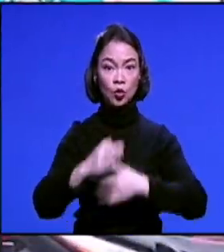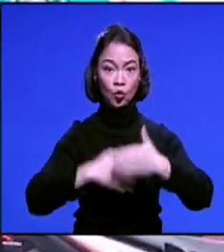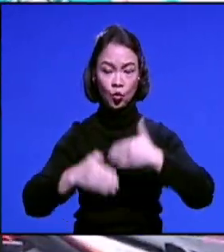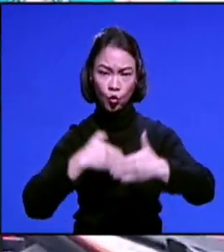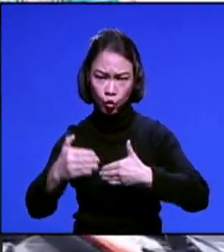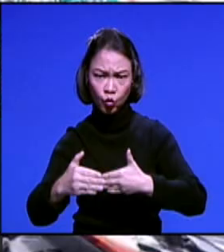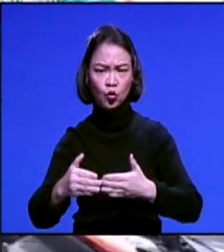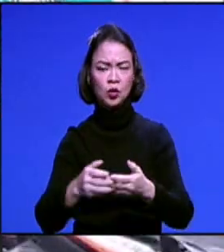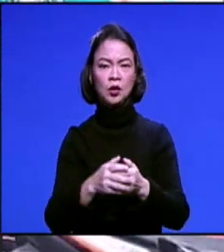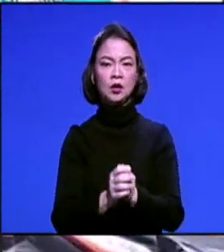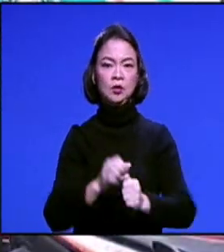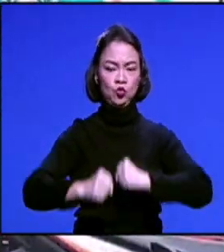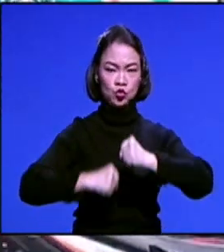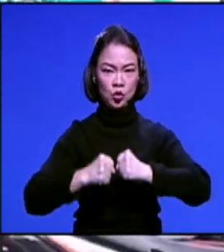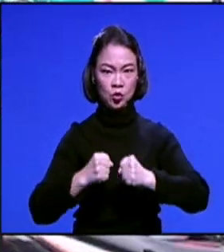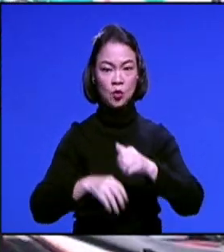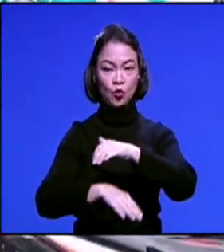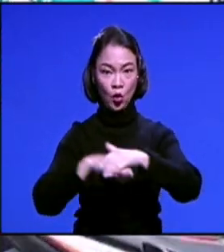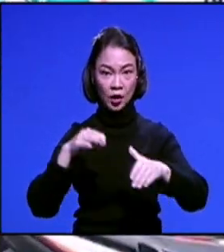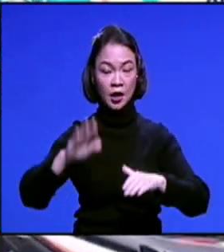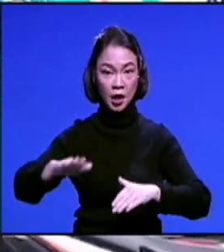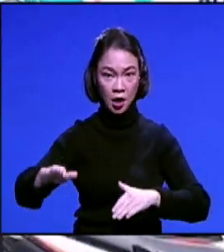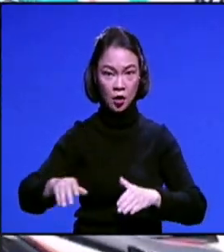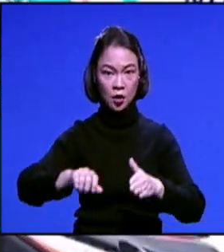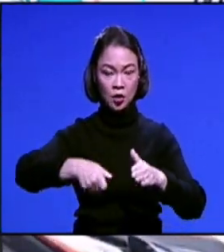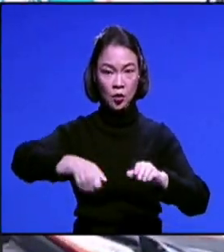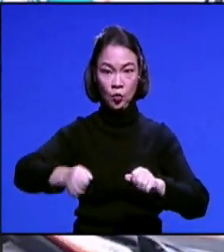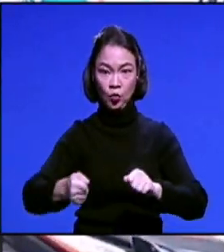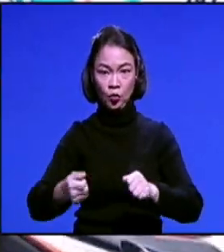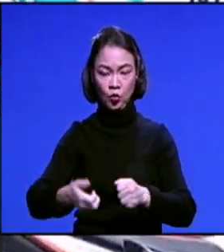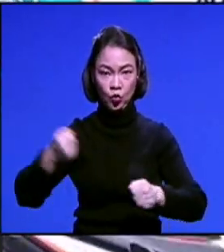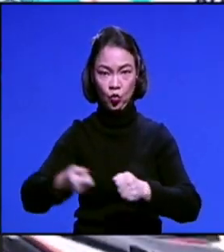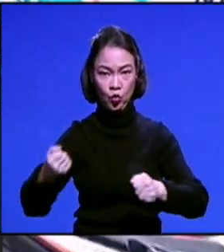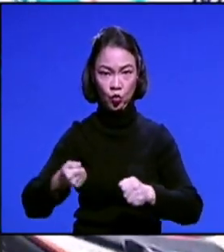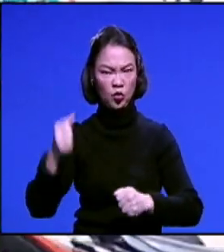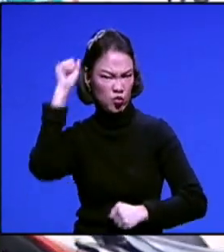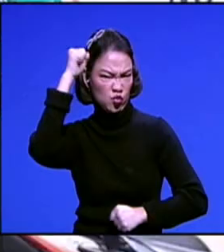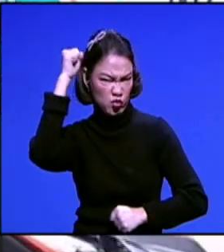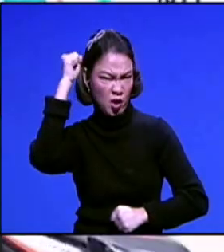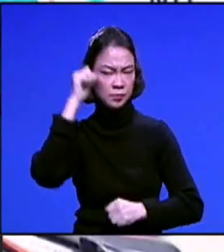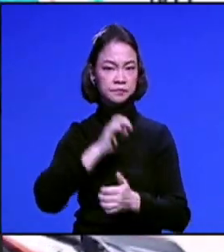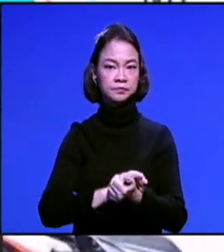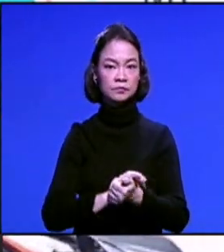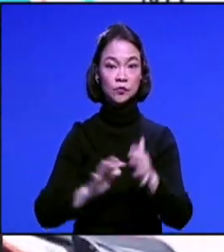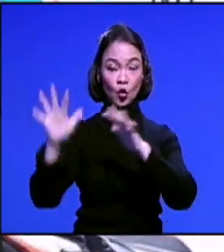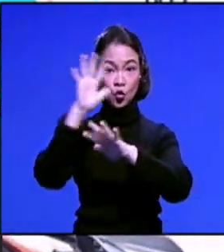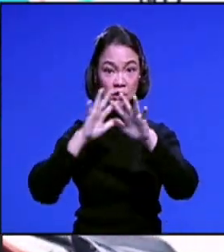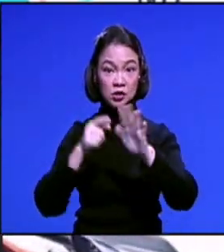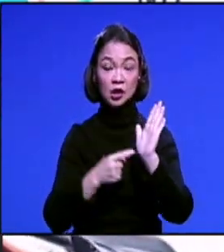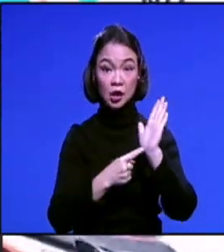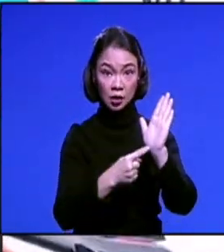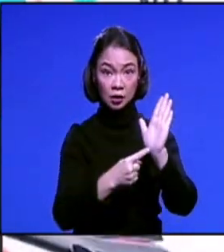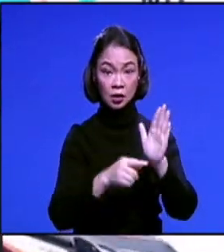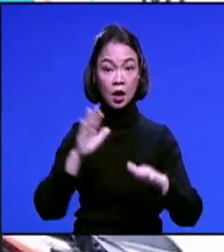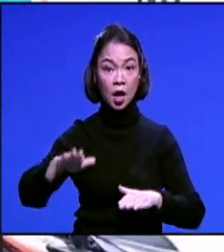mengeluarkan anak dengan membuka pintu, tapi memang tidak berhasil. Tadi sih kondisinya terlihat sudah